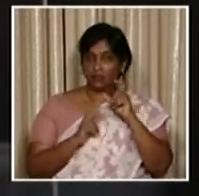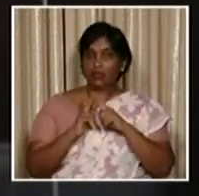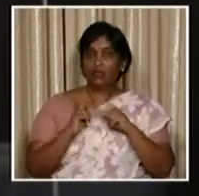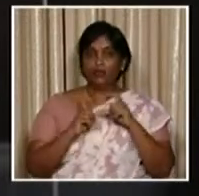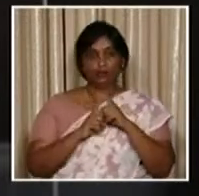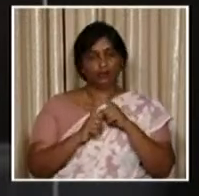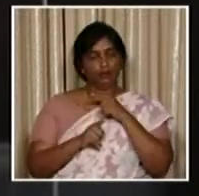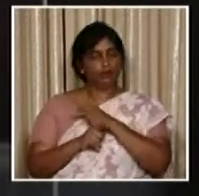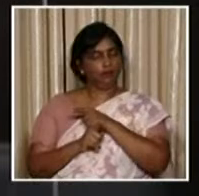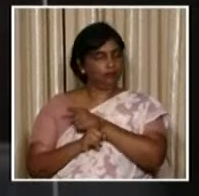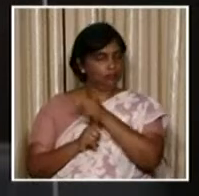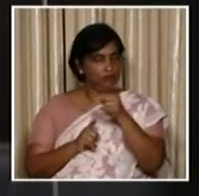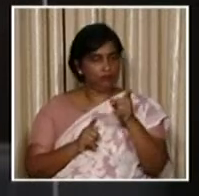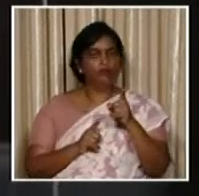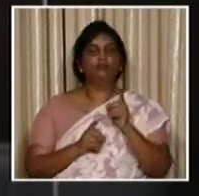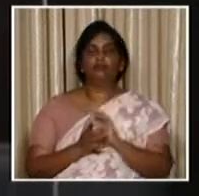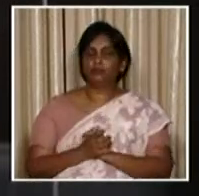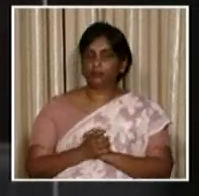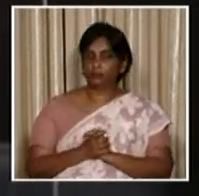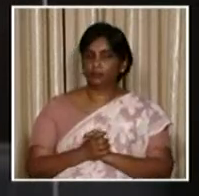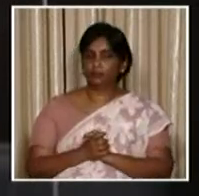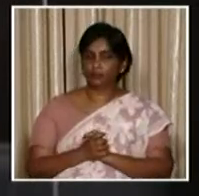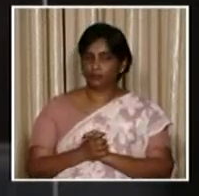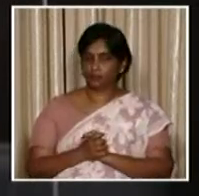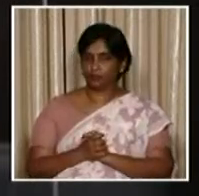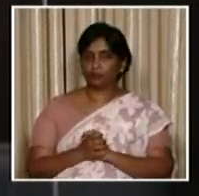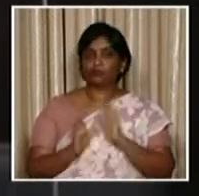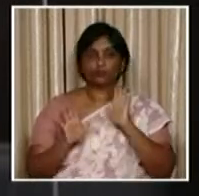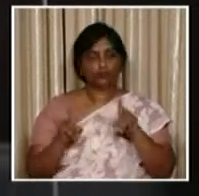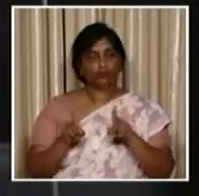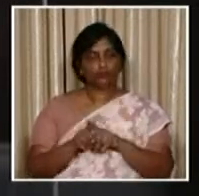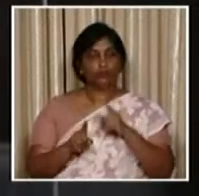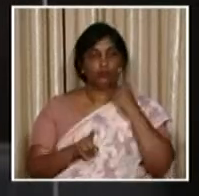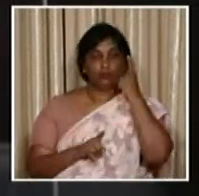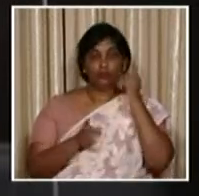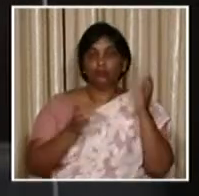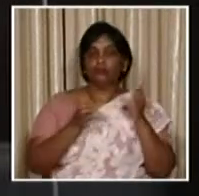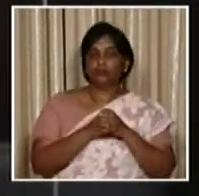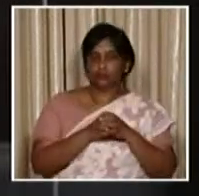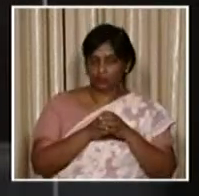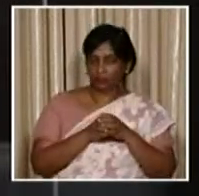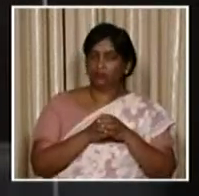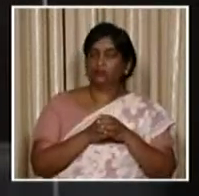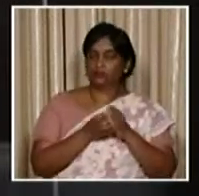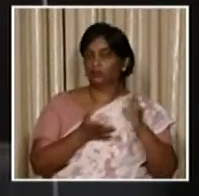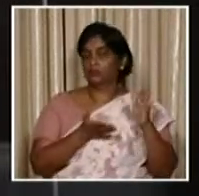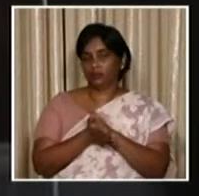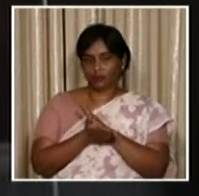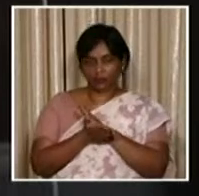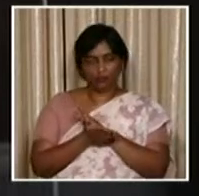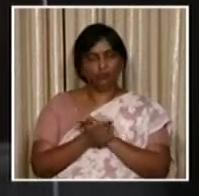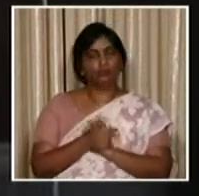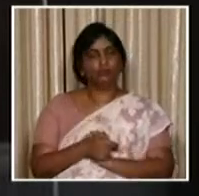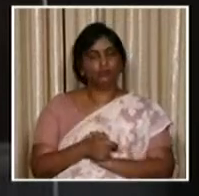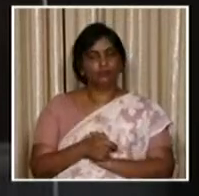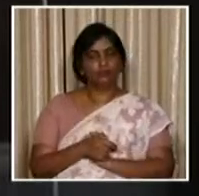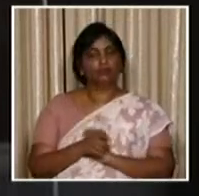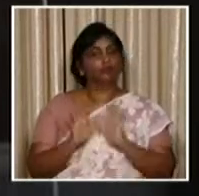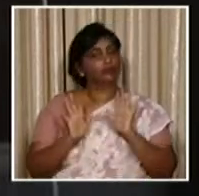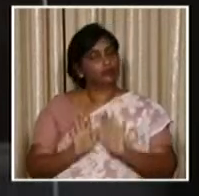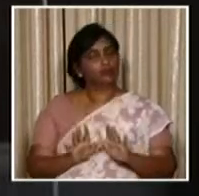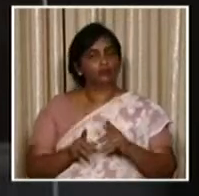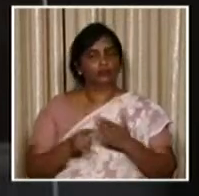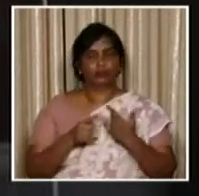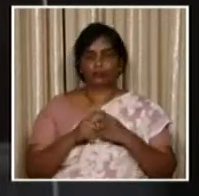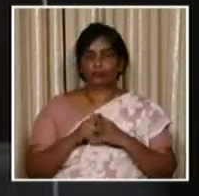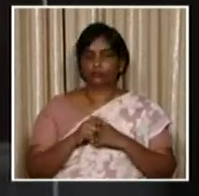anshaya haraha CID eka haraha ita amatharawa buddhi anshawala sahayogaya athuwa. Ewa naththuwa eka